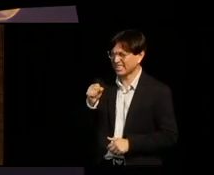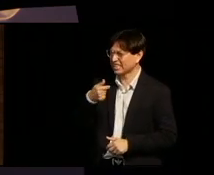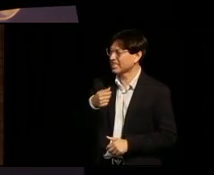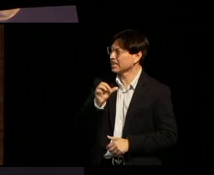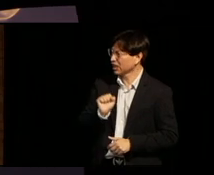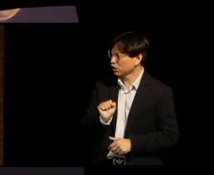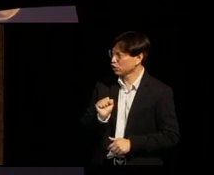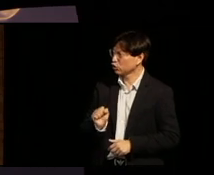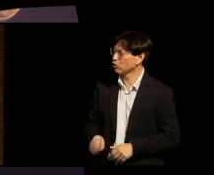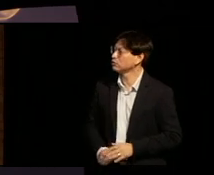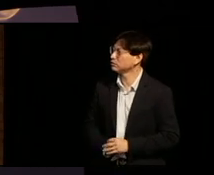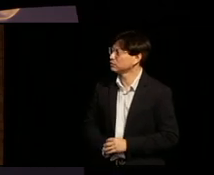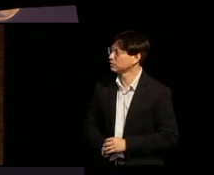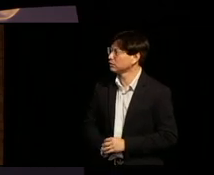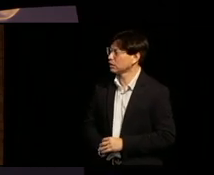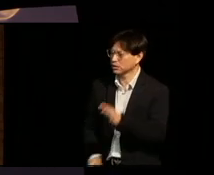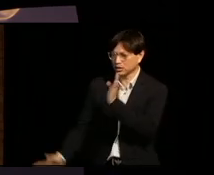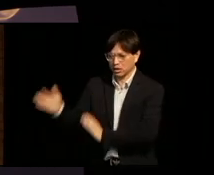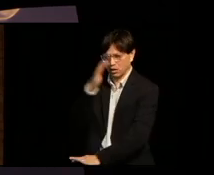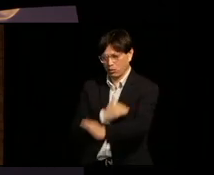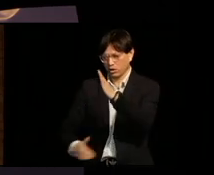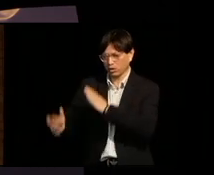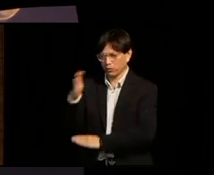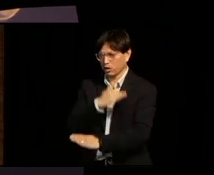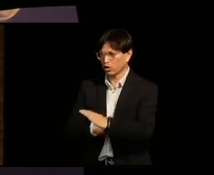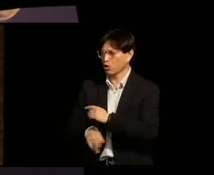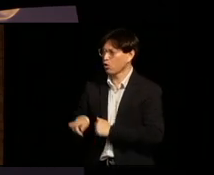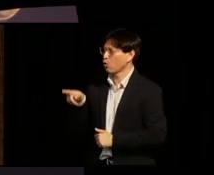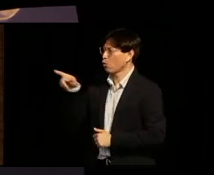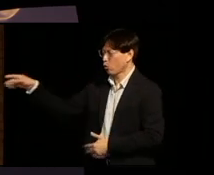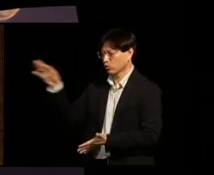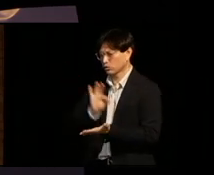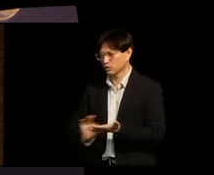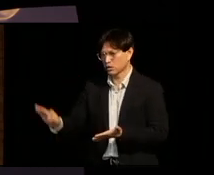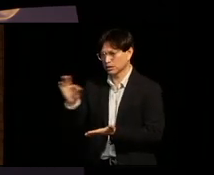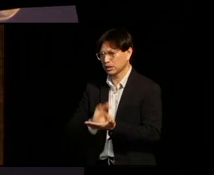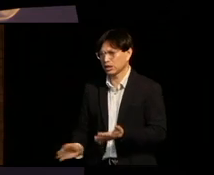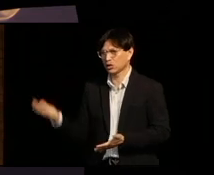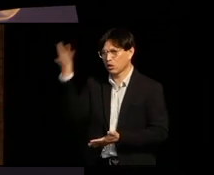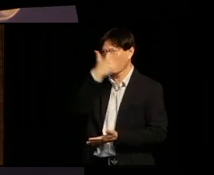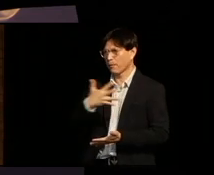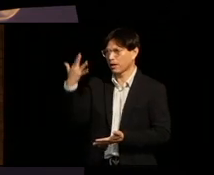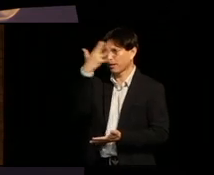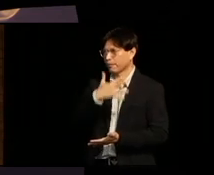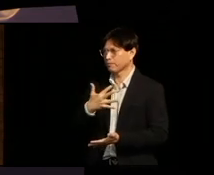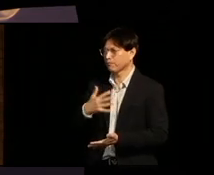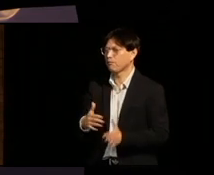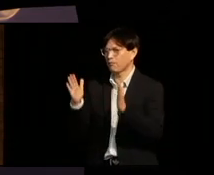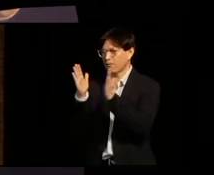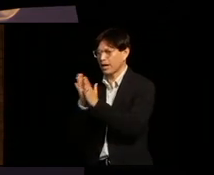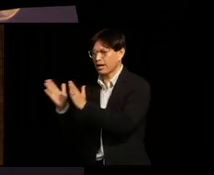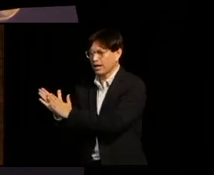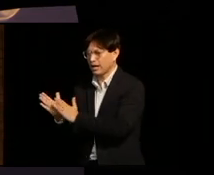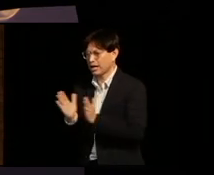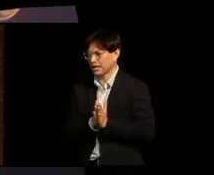aveva anche il Gino con la sindrome di Down a un certo punto lui non solo Ha scritto in maniera chiara nel suo C magistero Ma la chiesa cresce per